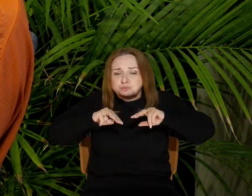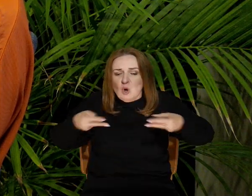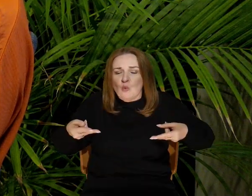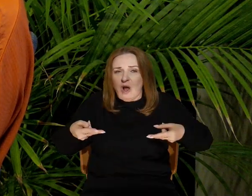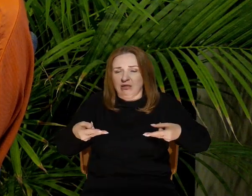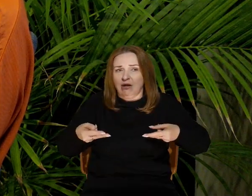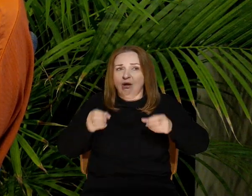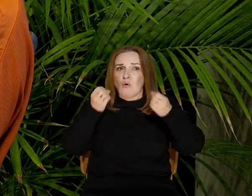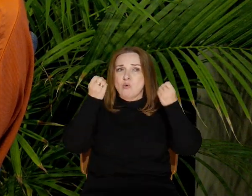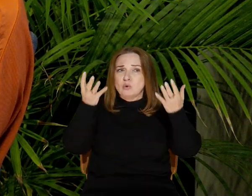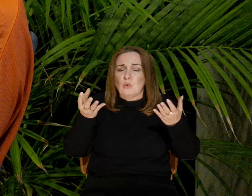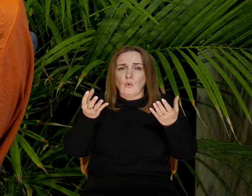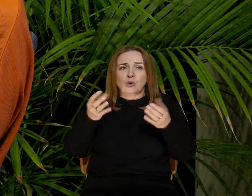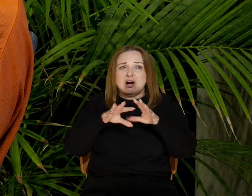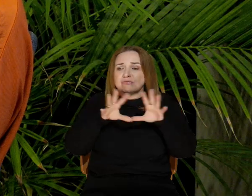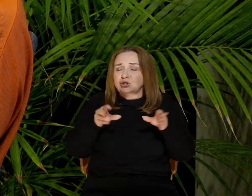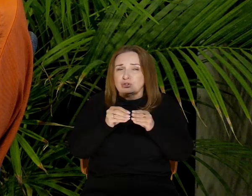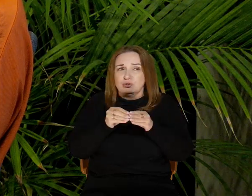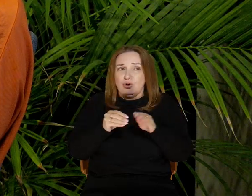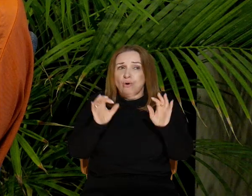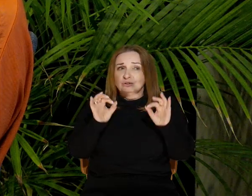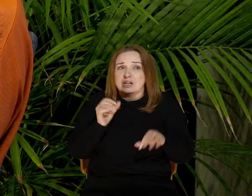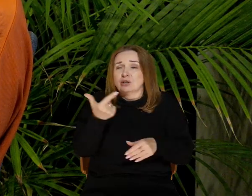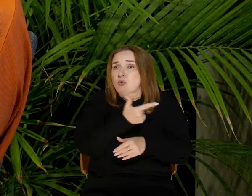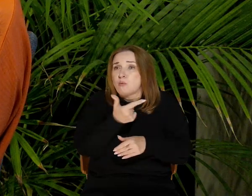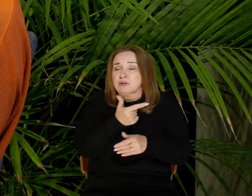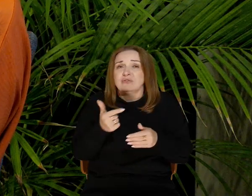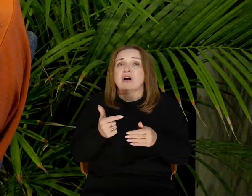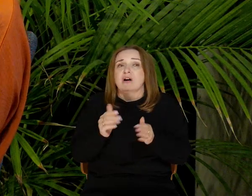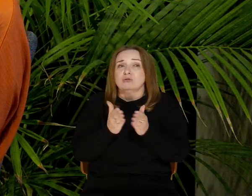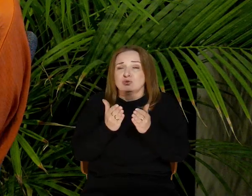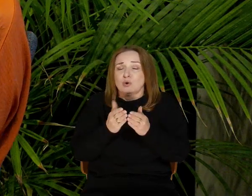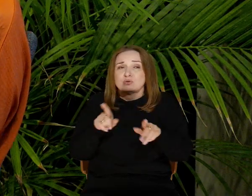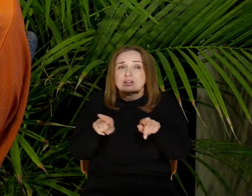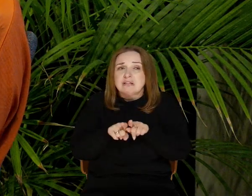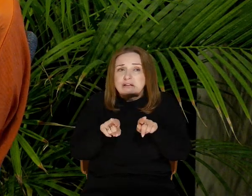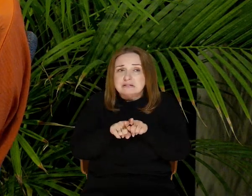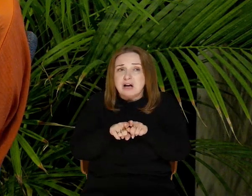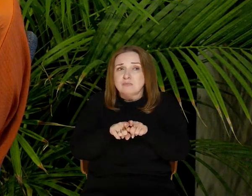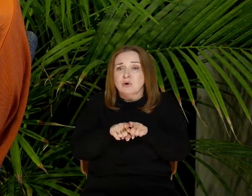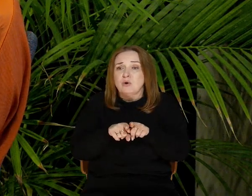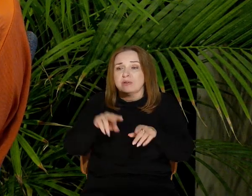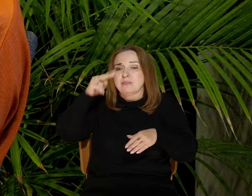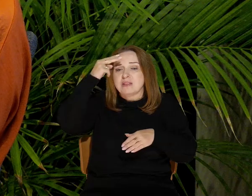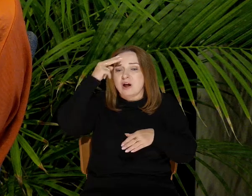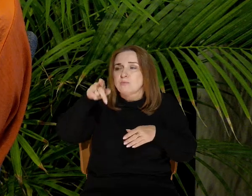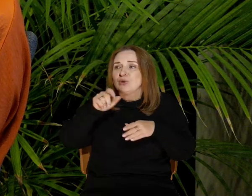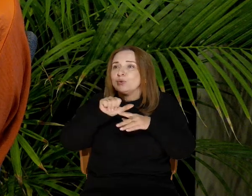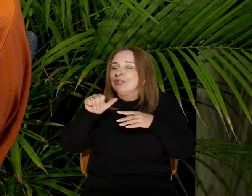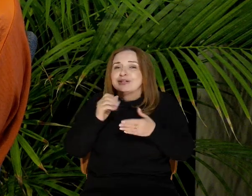kulturze. To, co u was jest obecne w obu tych książkach, to jest to, że właśnie trauma nie jest